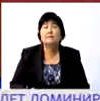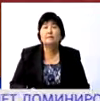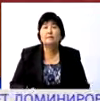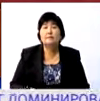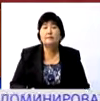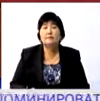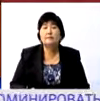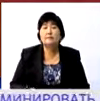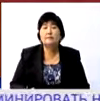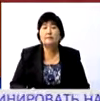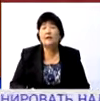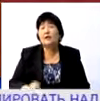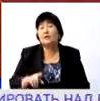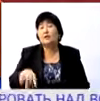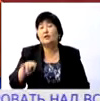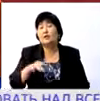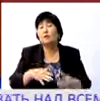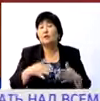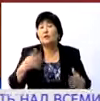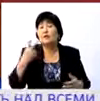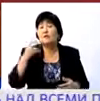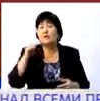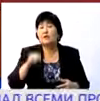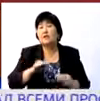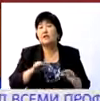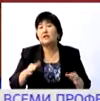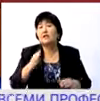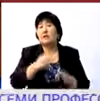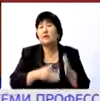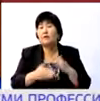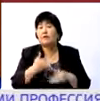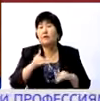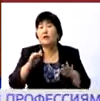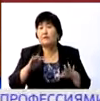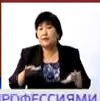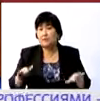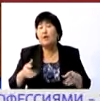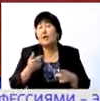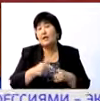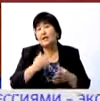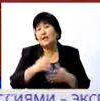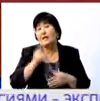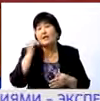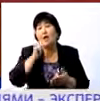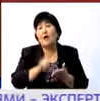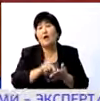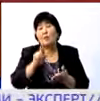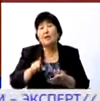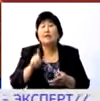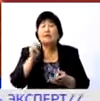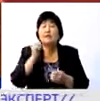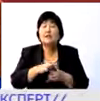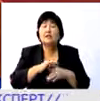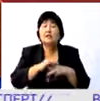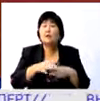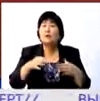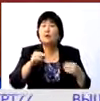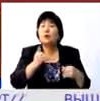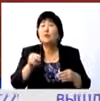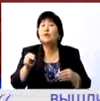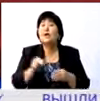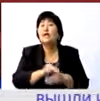ваще кто-либо лавор в этом районе свыше 2000 детей с ограниченными возможностями есть пенсионеры центр проводит большую работу по их